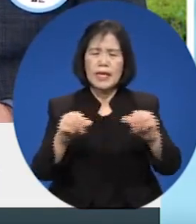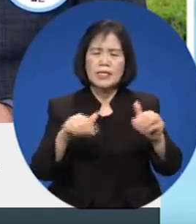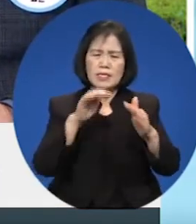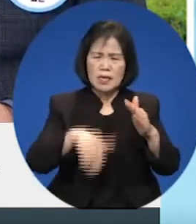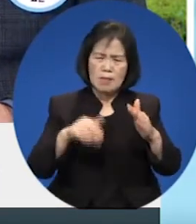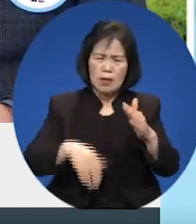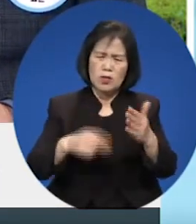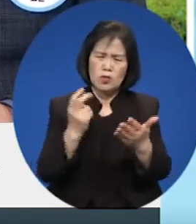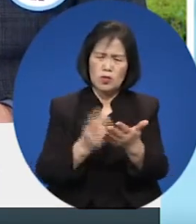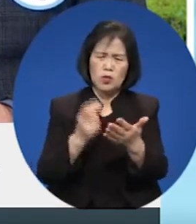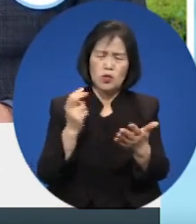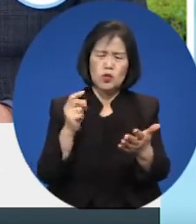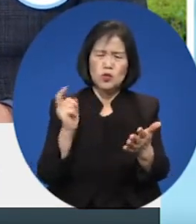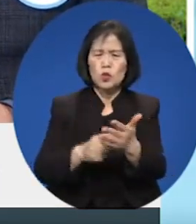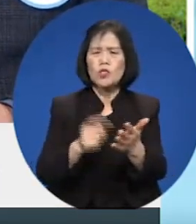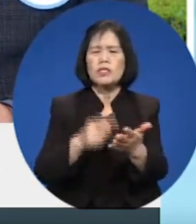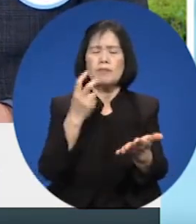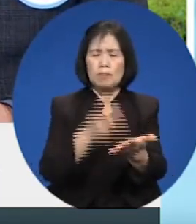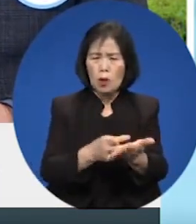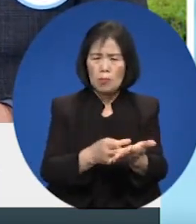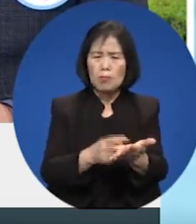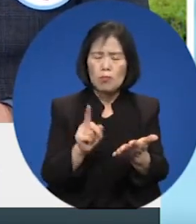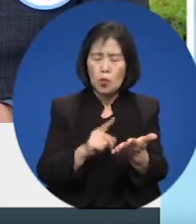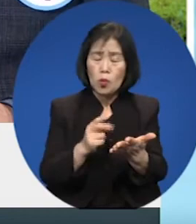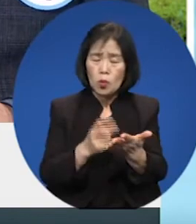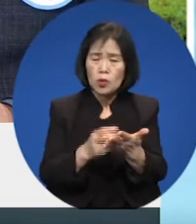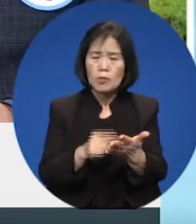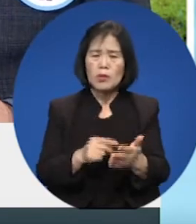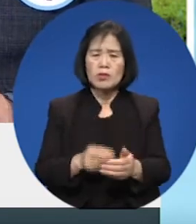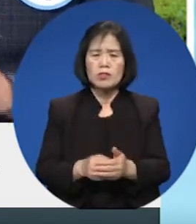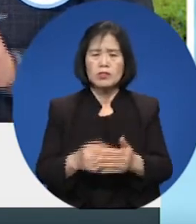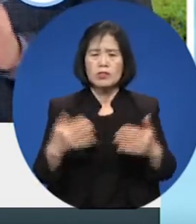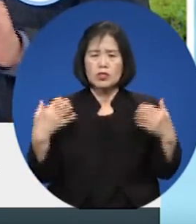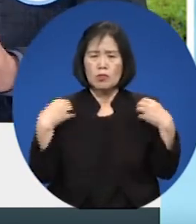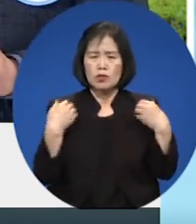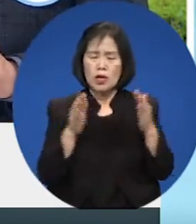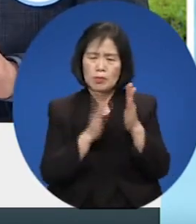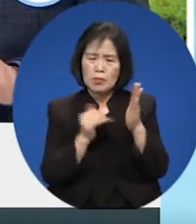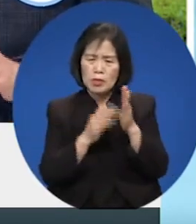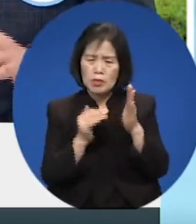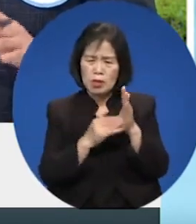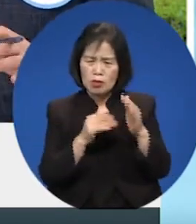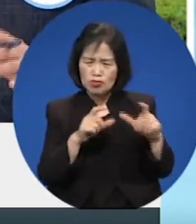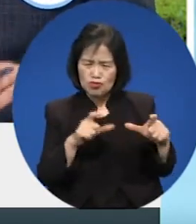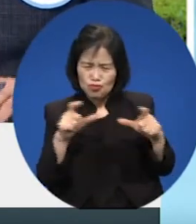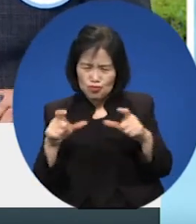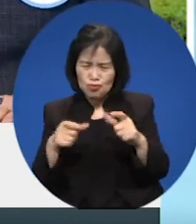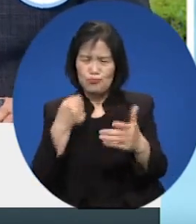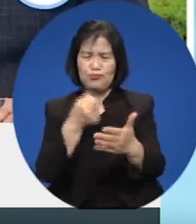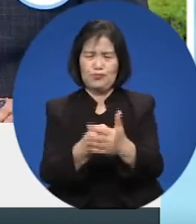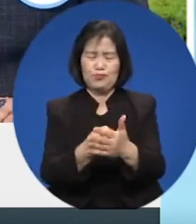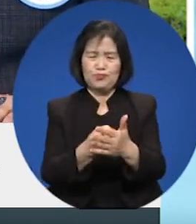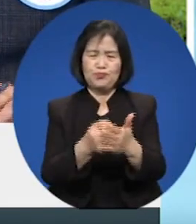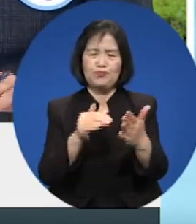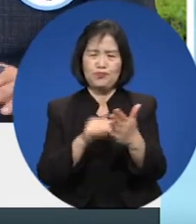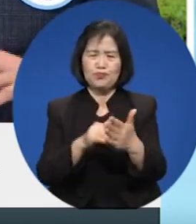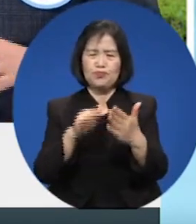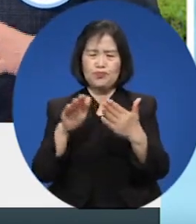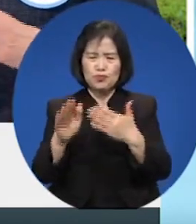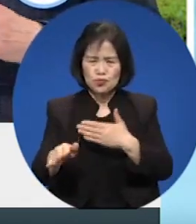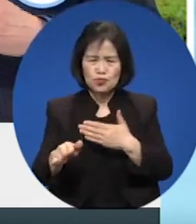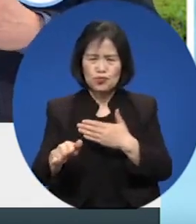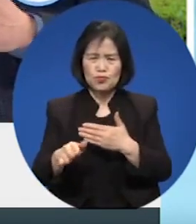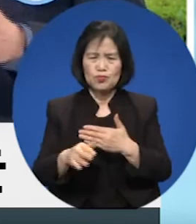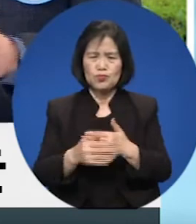입니다 이걸 한라 그럼 어떻게 해 너 정부가 비밀 구역을 결정하 거든요 그러고 나서 구역에 결정되면